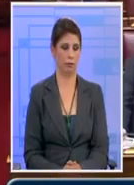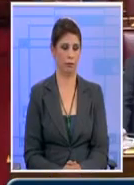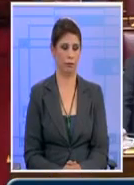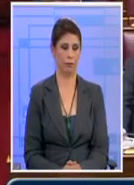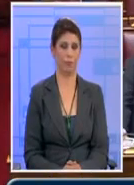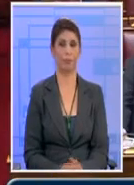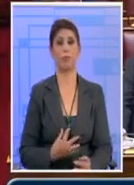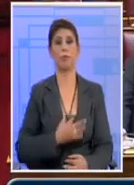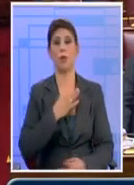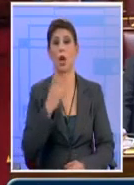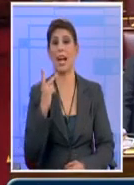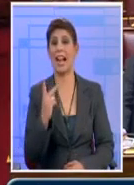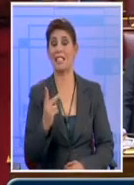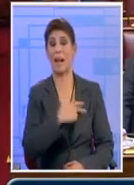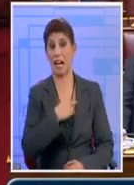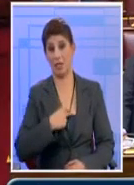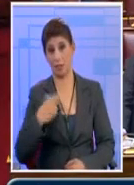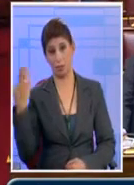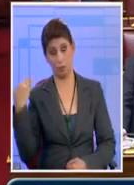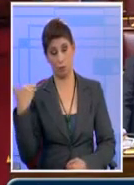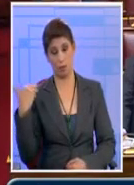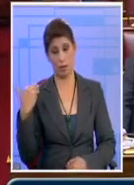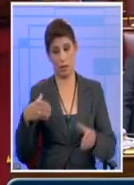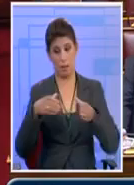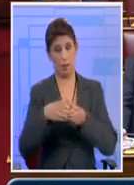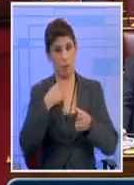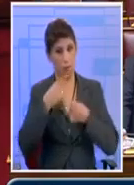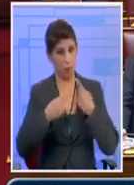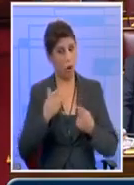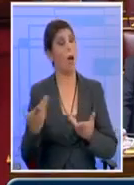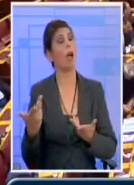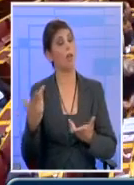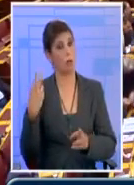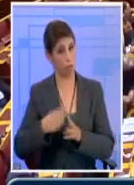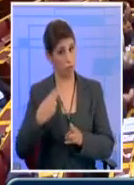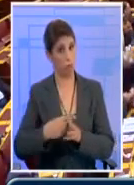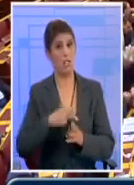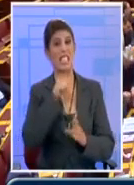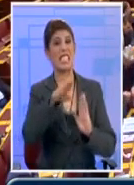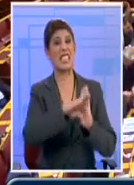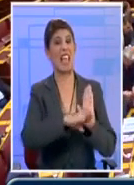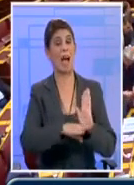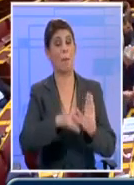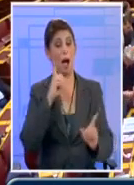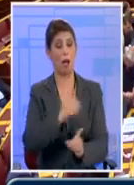Τόσο ο κύριος Κασιμάτης, όσο και άλλοι έγκριτοι συνταγματολόγοι έχουν